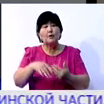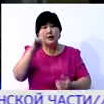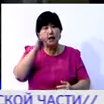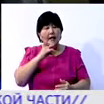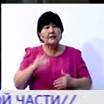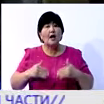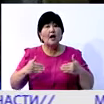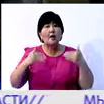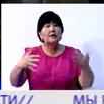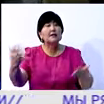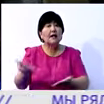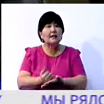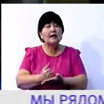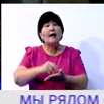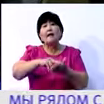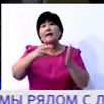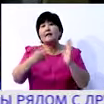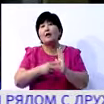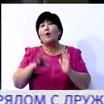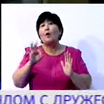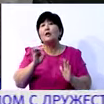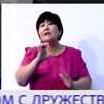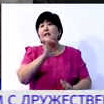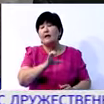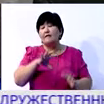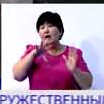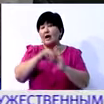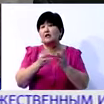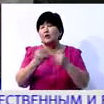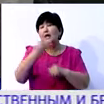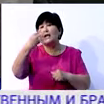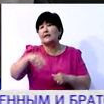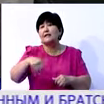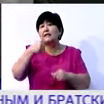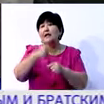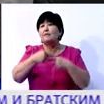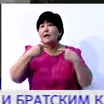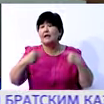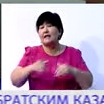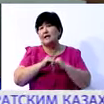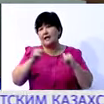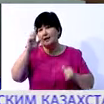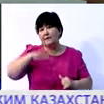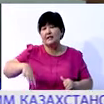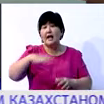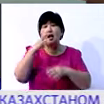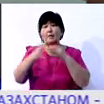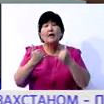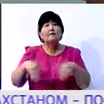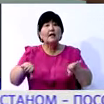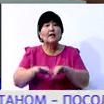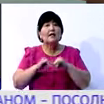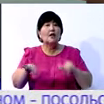Казахстану продвигаться в достижении стандартов ОСР, вхождении в число 30 самых развитых стран мира. Цели устойчивого развития